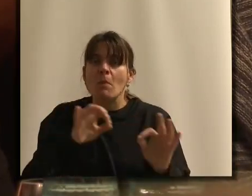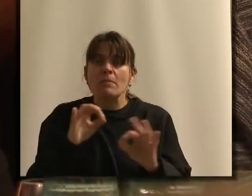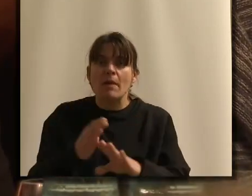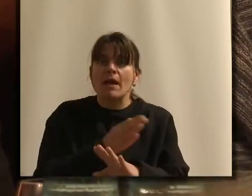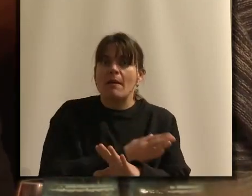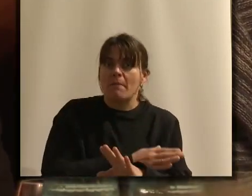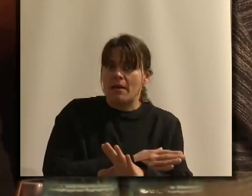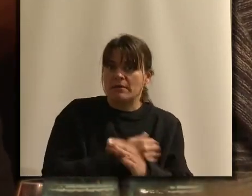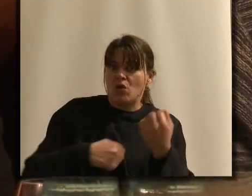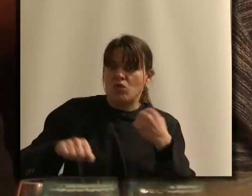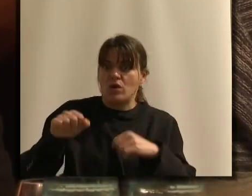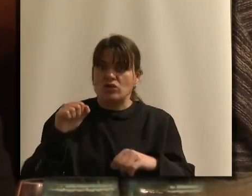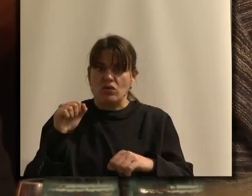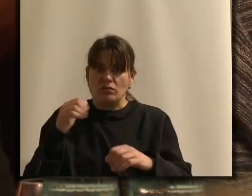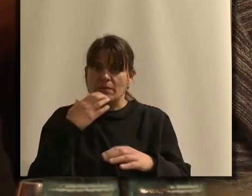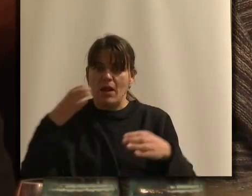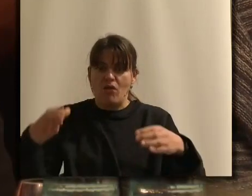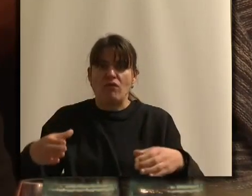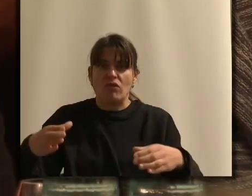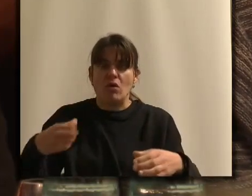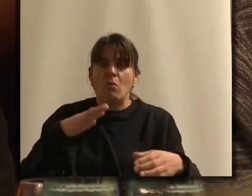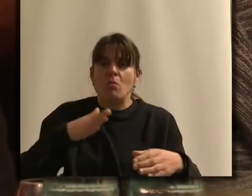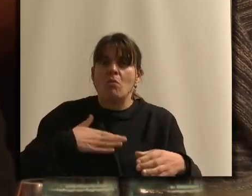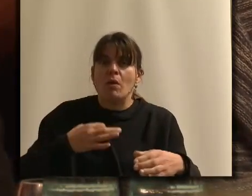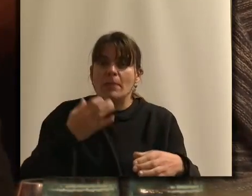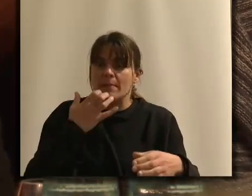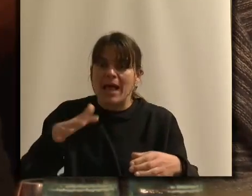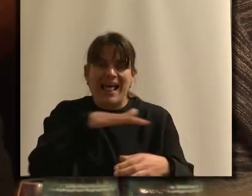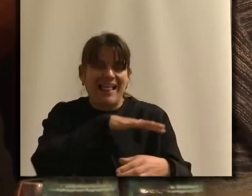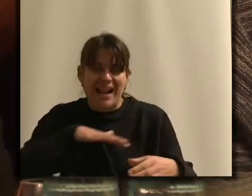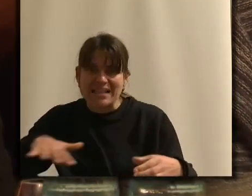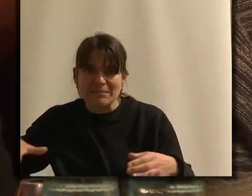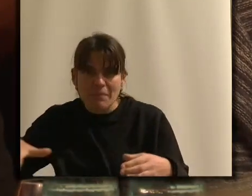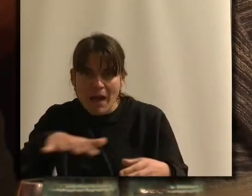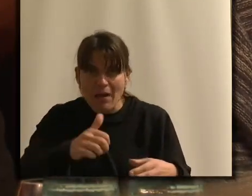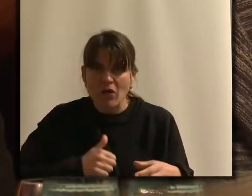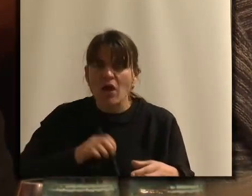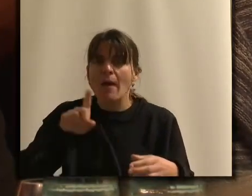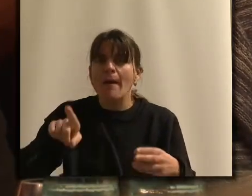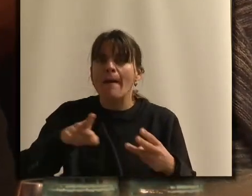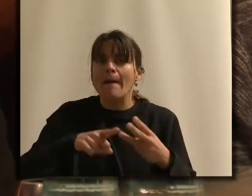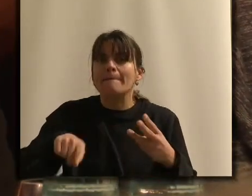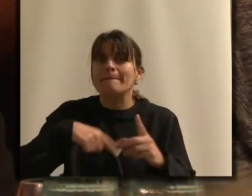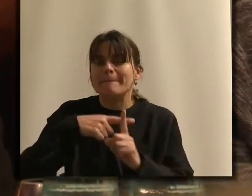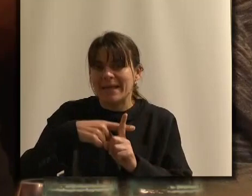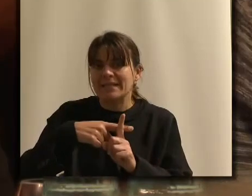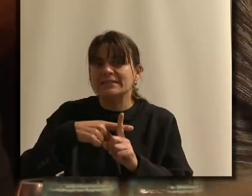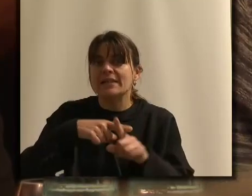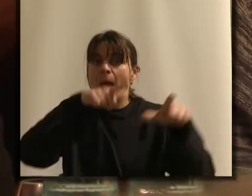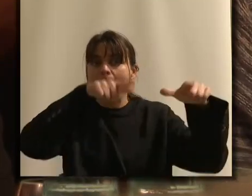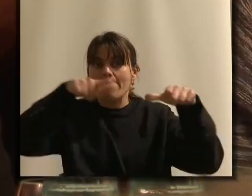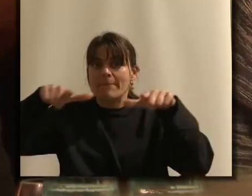s'ubiqui una fossa probable en termes de documentació i dignificació de l'espai, i finalment la incorporació de plaques solars